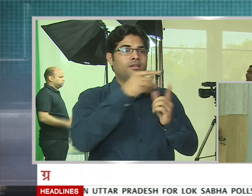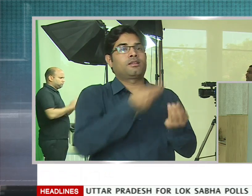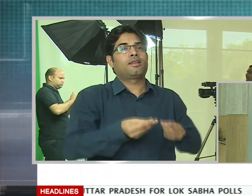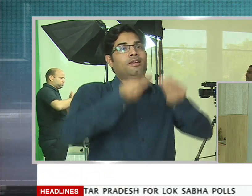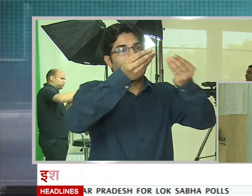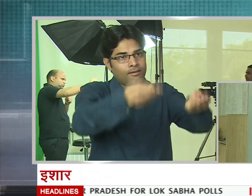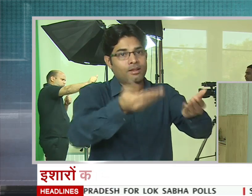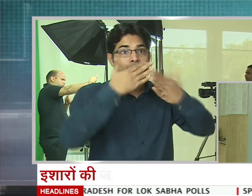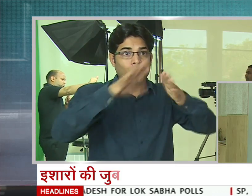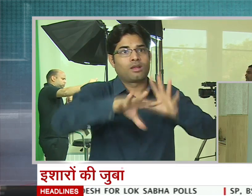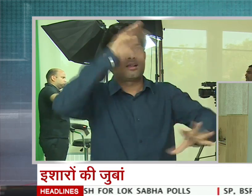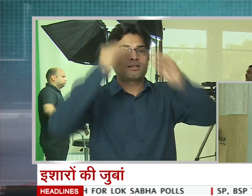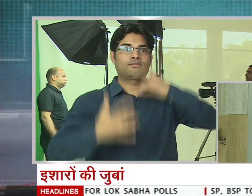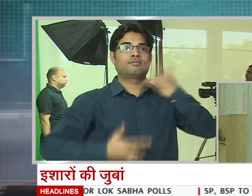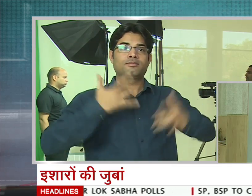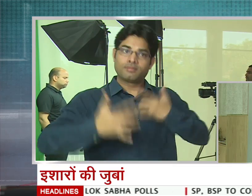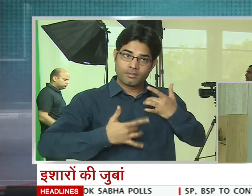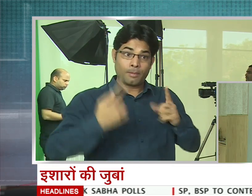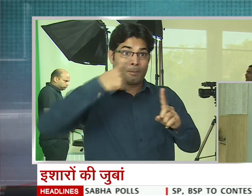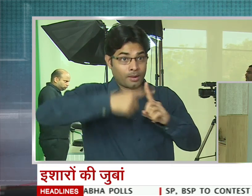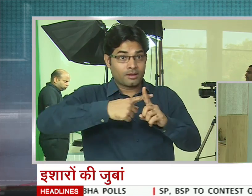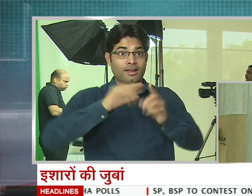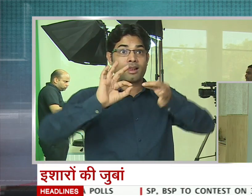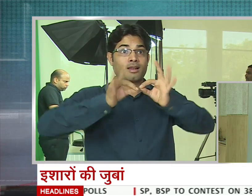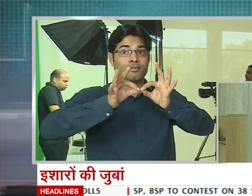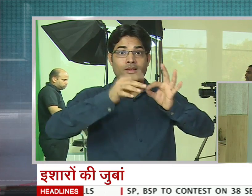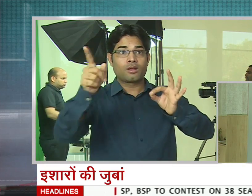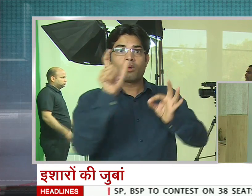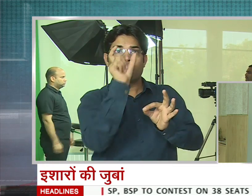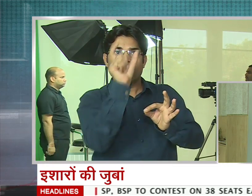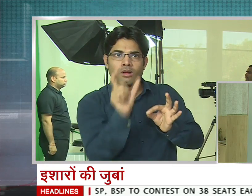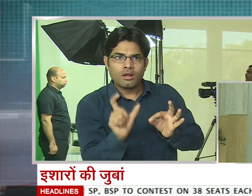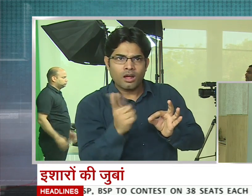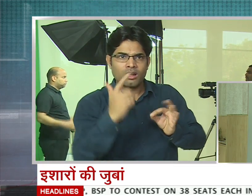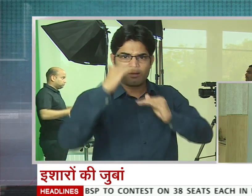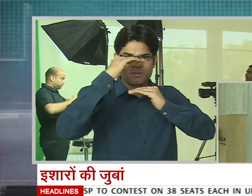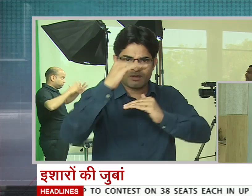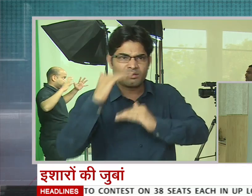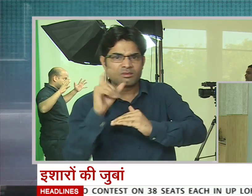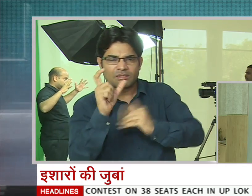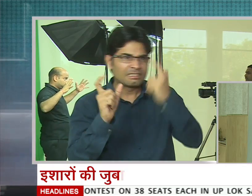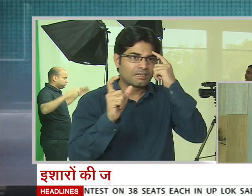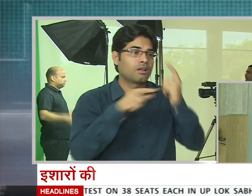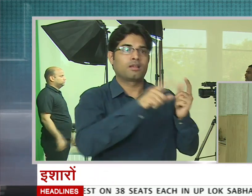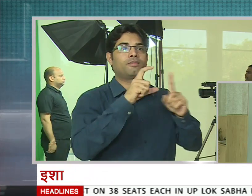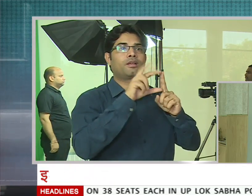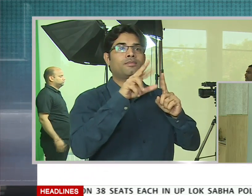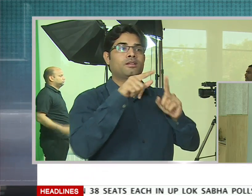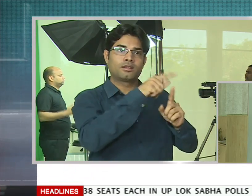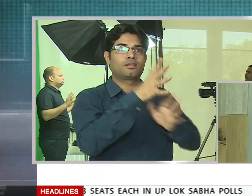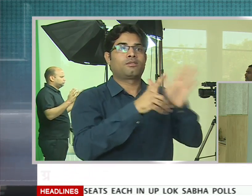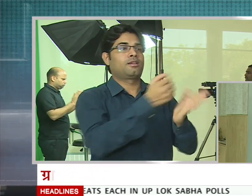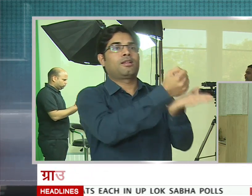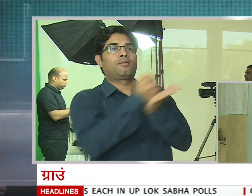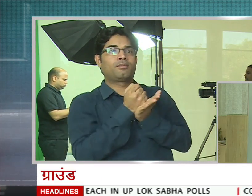नहीं पता होता, तो वो डिक्शनरी के थ्रू वो बच्चों को वो वर्ड्स दे सकते हैं। और साथ ही साथ इंटरप्रेटर्स की अगर जो हम बात करें तो वर्ड्स का साइनिंग